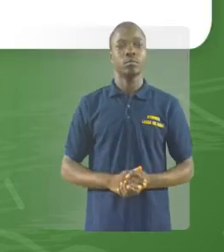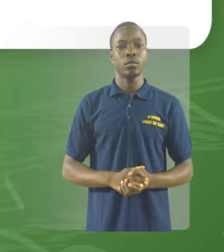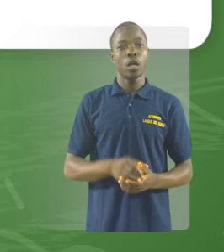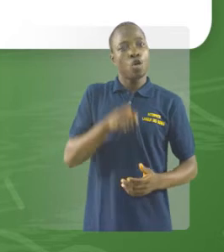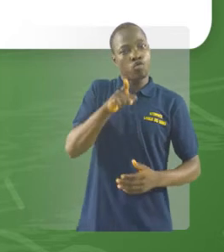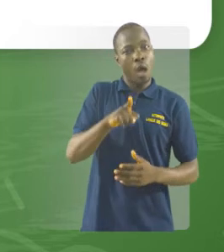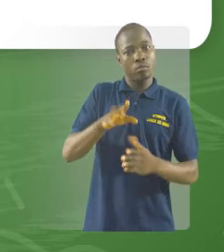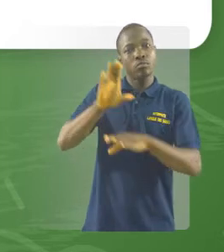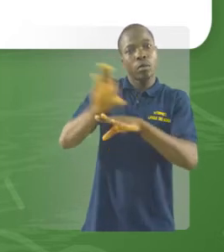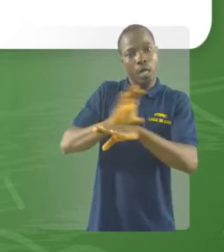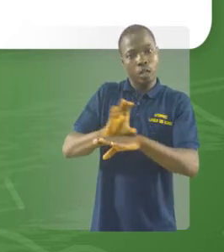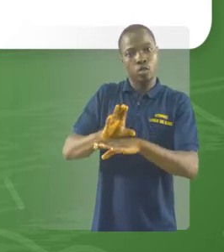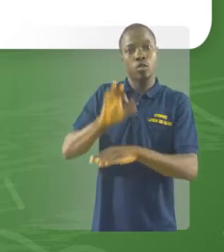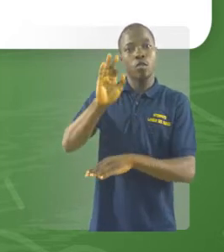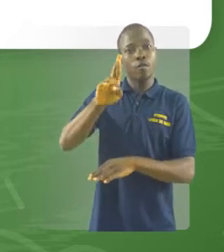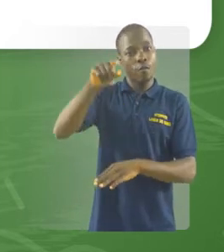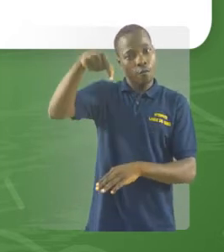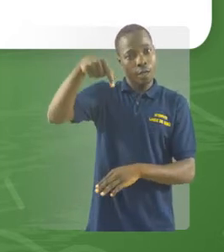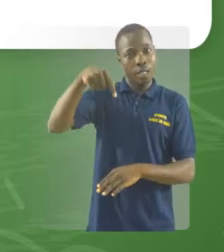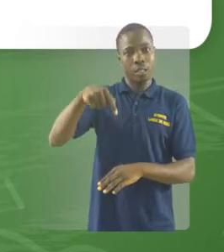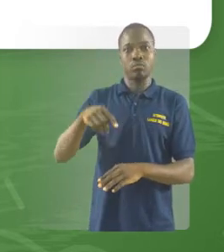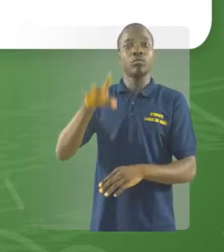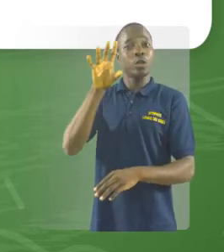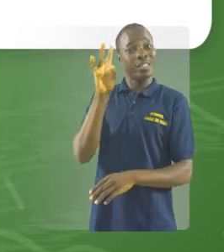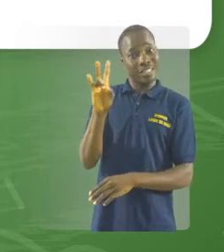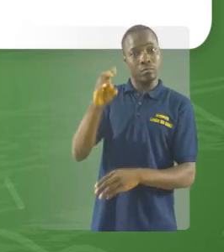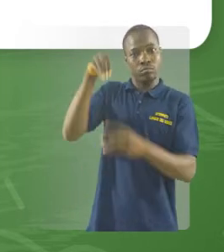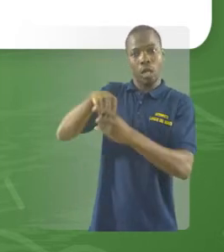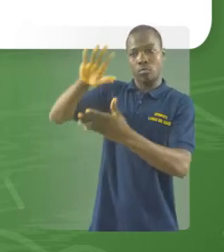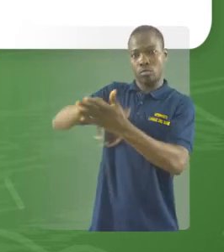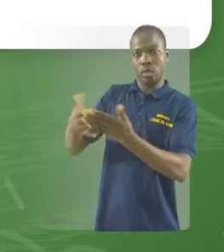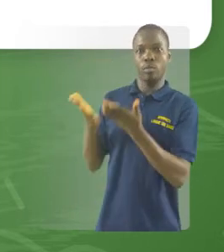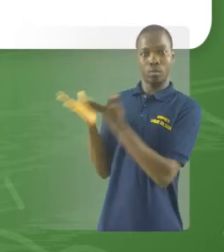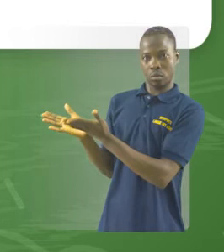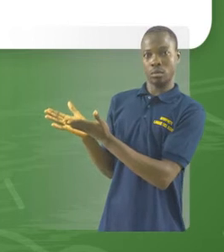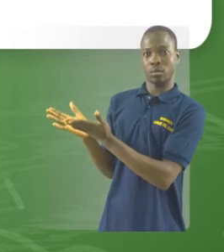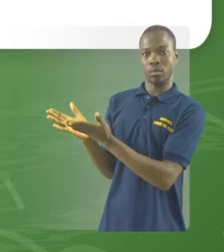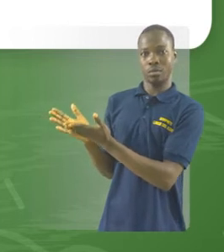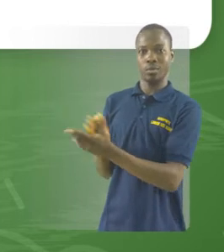Calcule la fréquence de la modalité 7 dans le tableau ci-dessus.